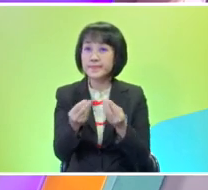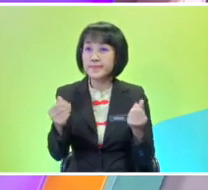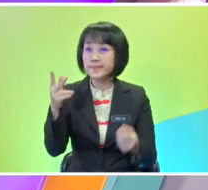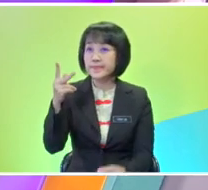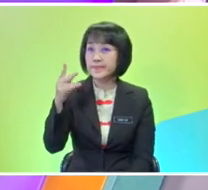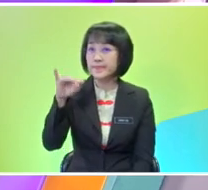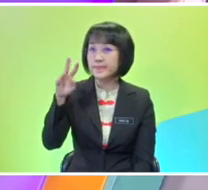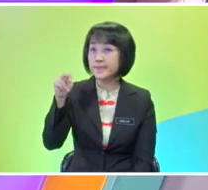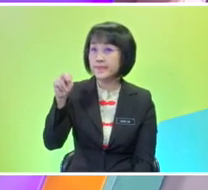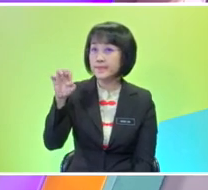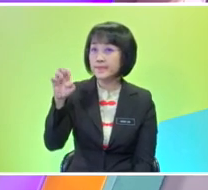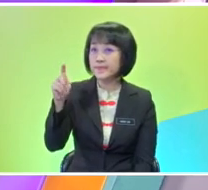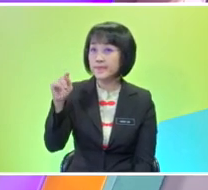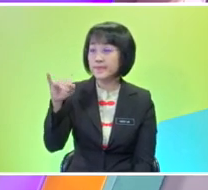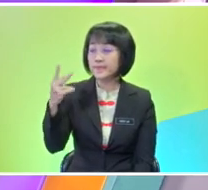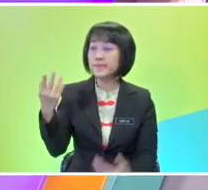10 warna kemudian